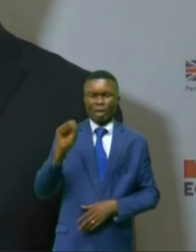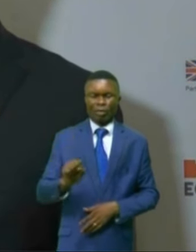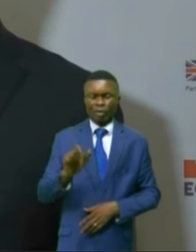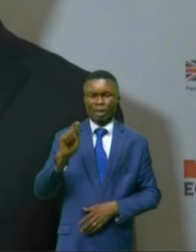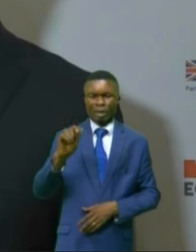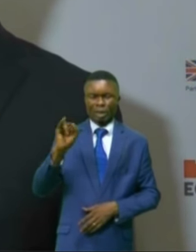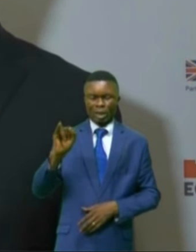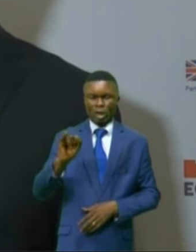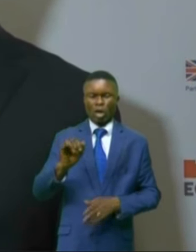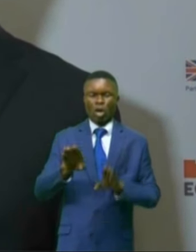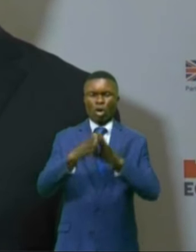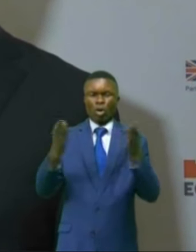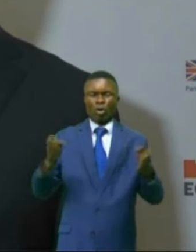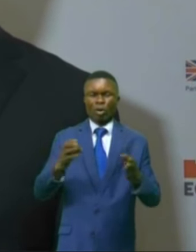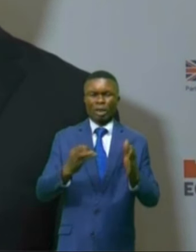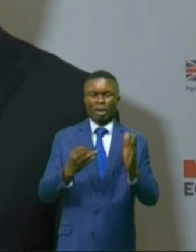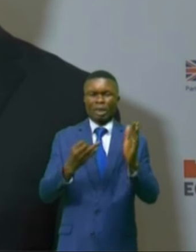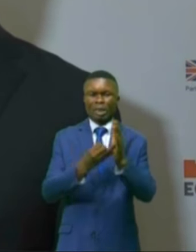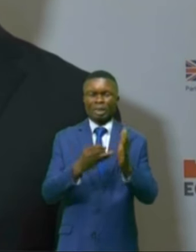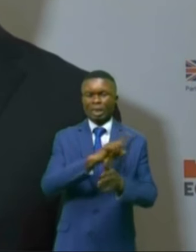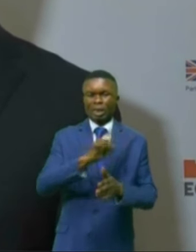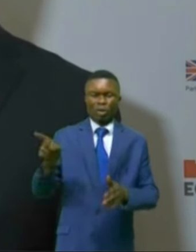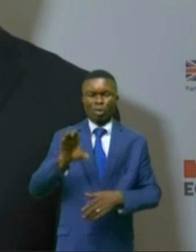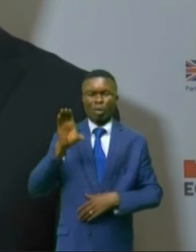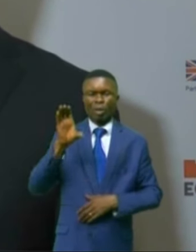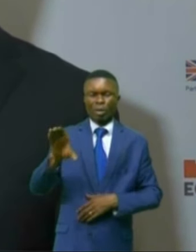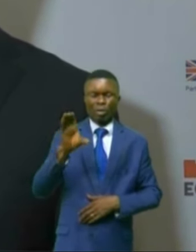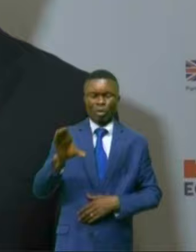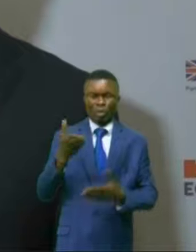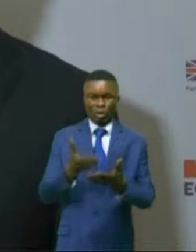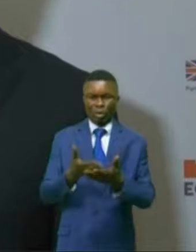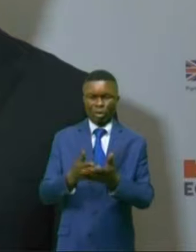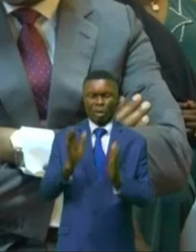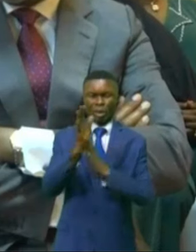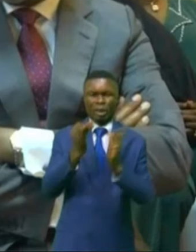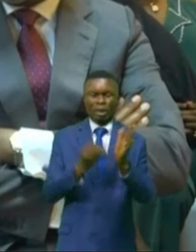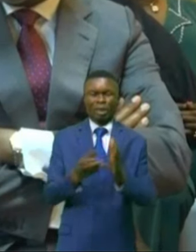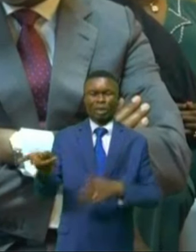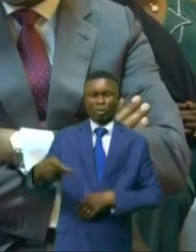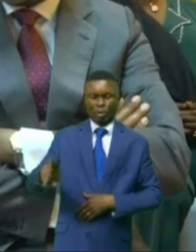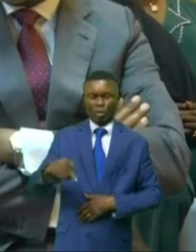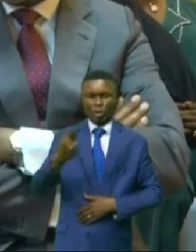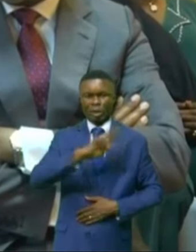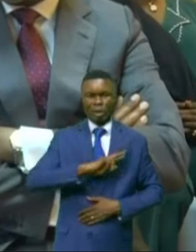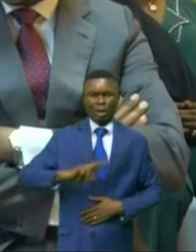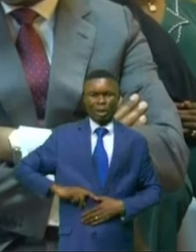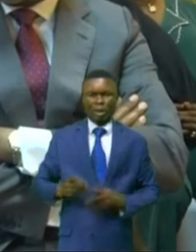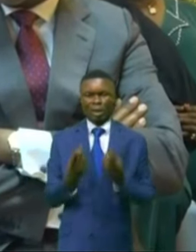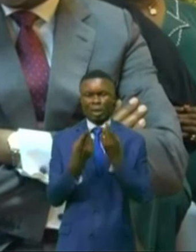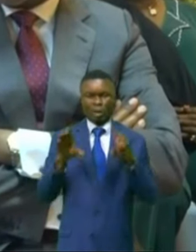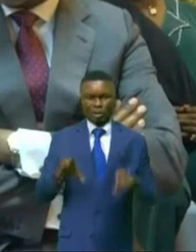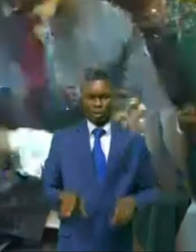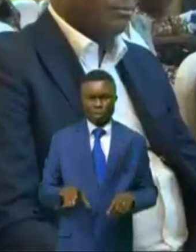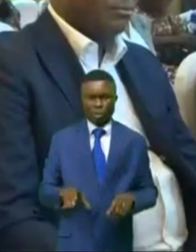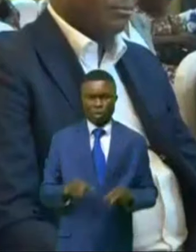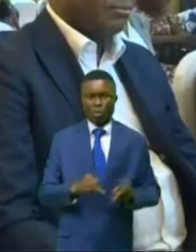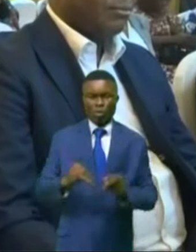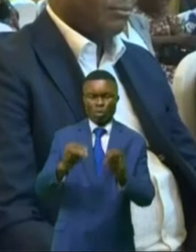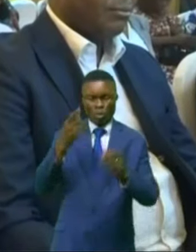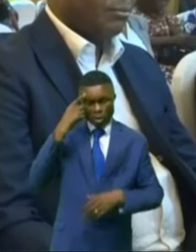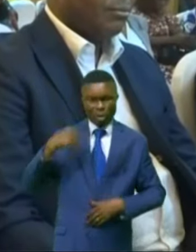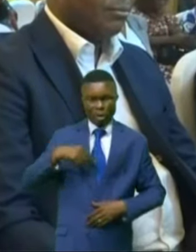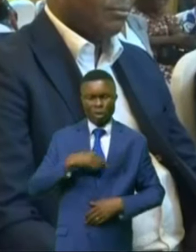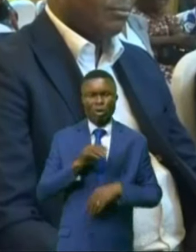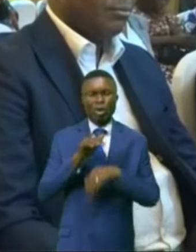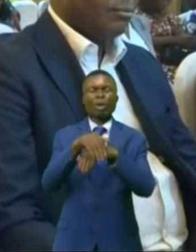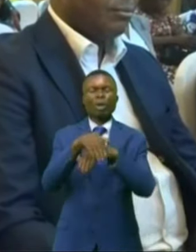ouvrir 700 000 comptes bancaires dans 18 provinces de la République démocratique du Congo. Une façon pour nous de